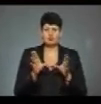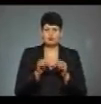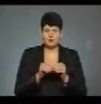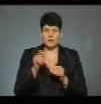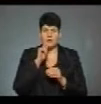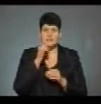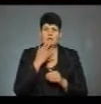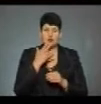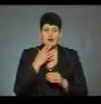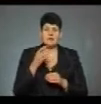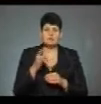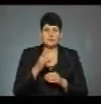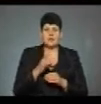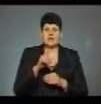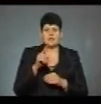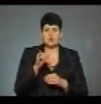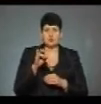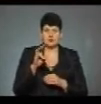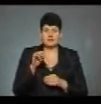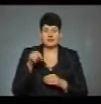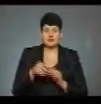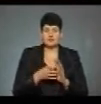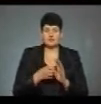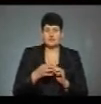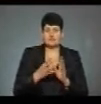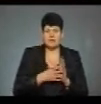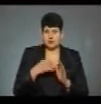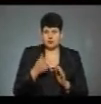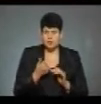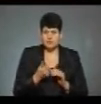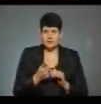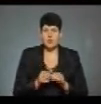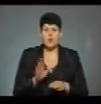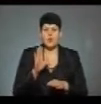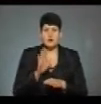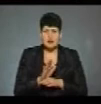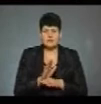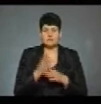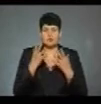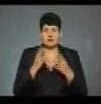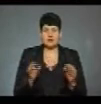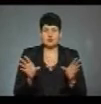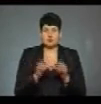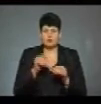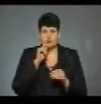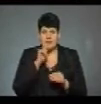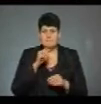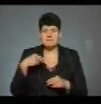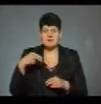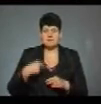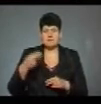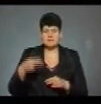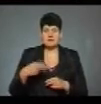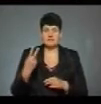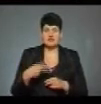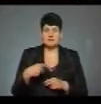та Західноукраїнської Народної Республіки в 1919 році. Указ про День Соборності України президент підписав